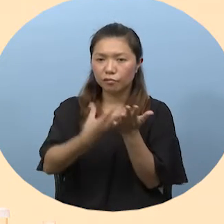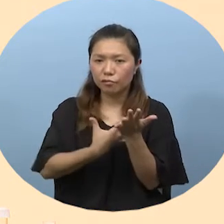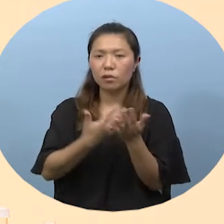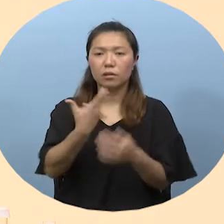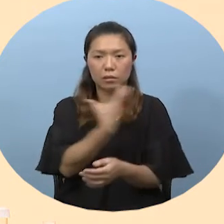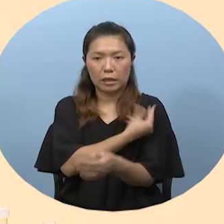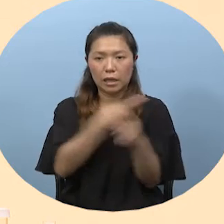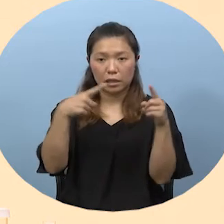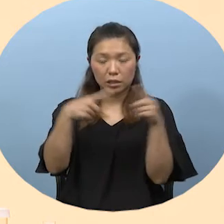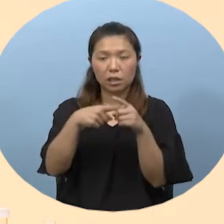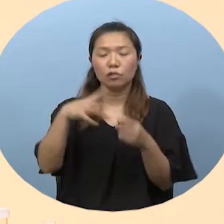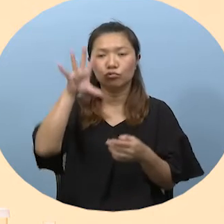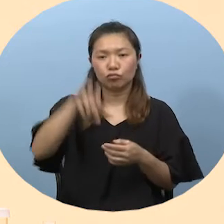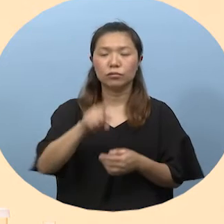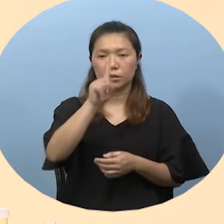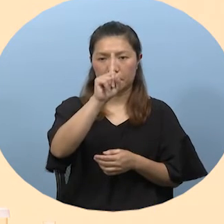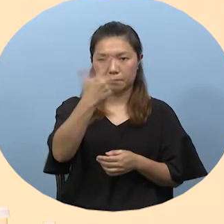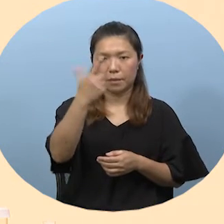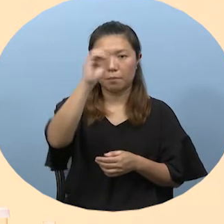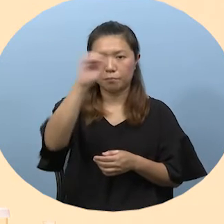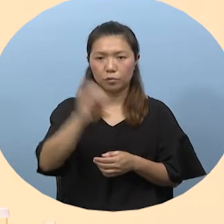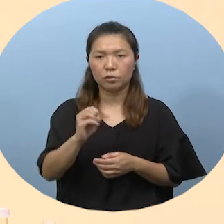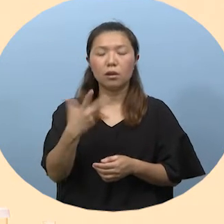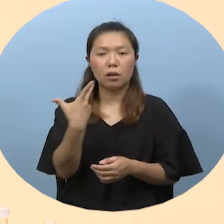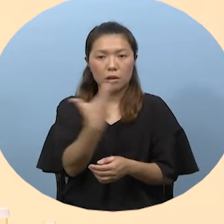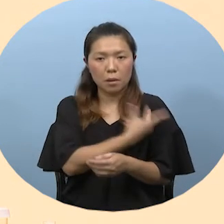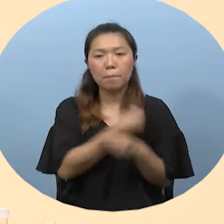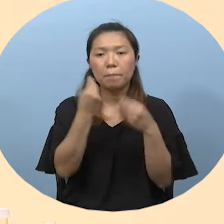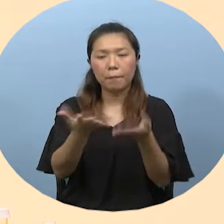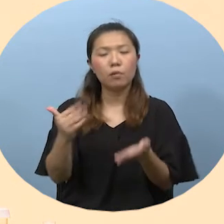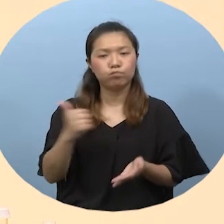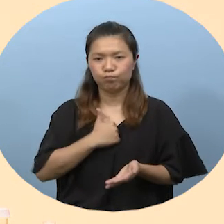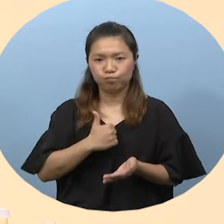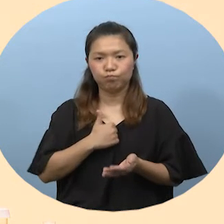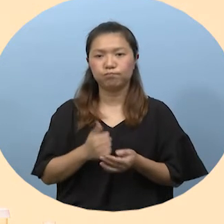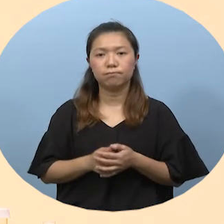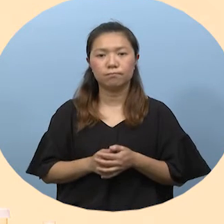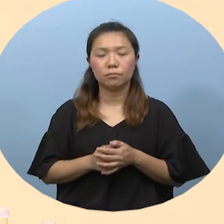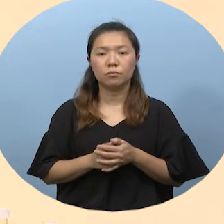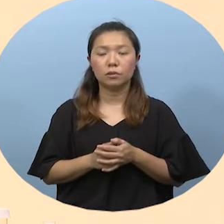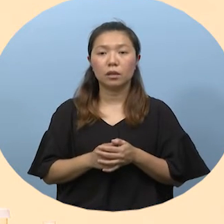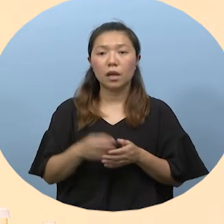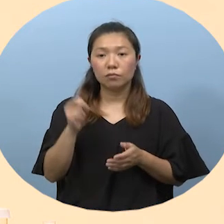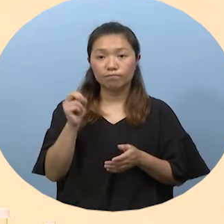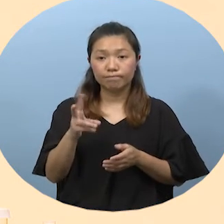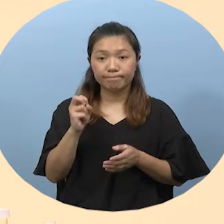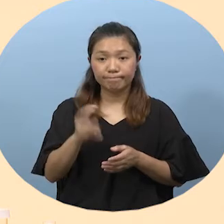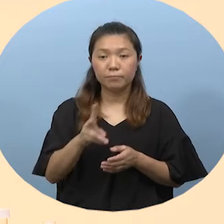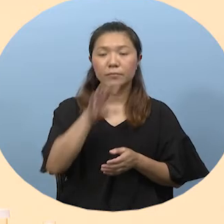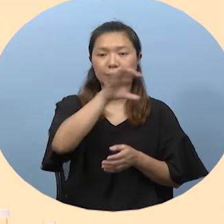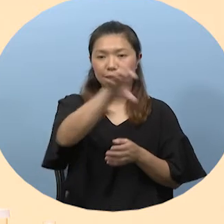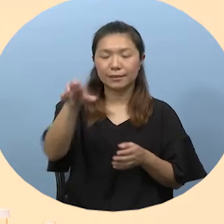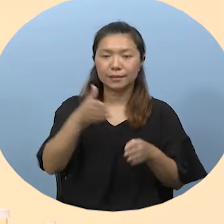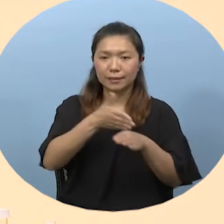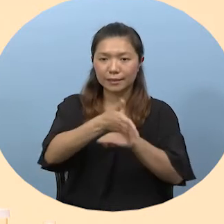18%，疫苗嘅供應係非常之充足。除了繼續透過社區的接種中心為市民提供